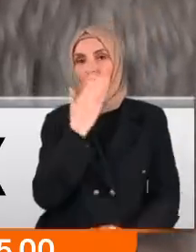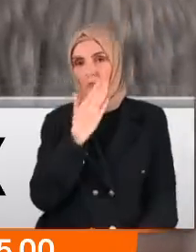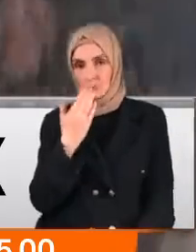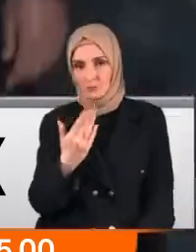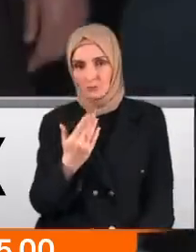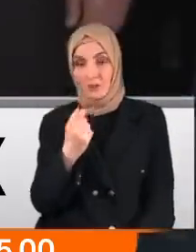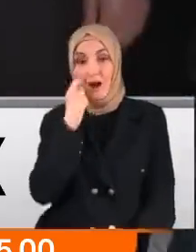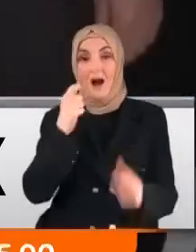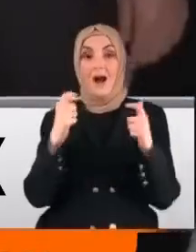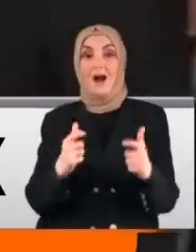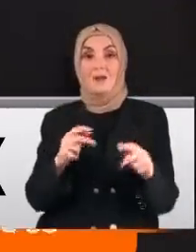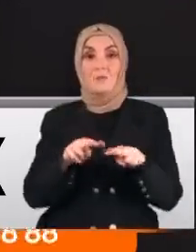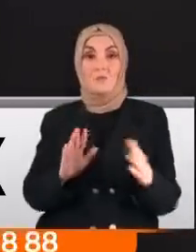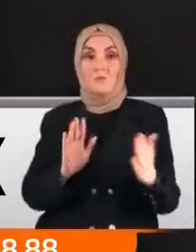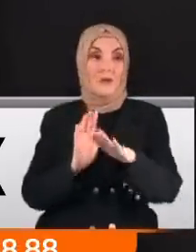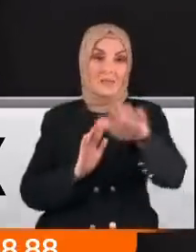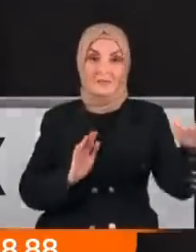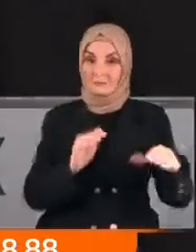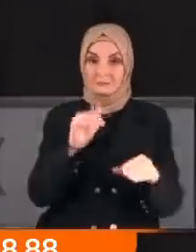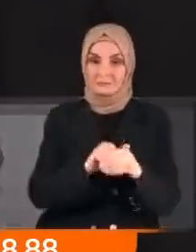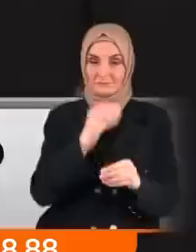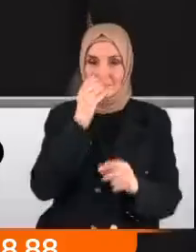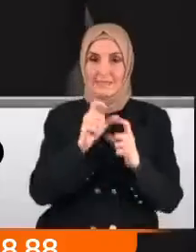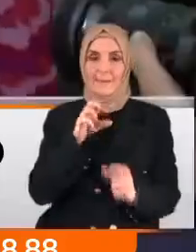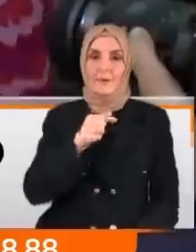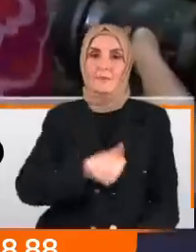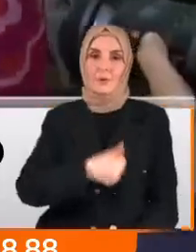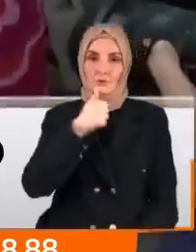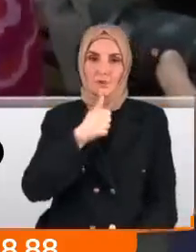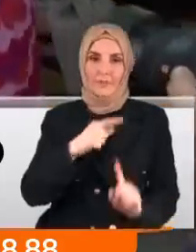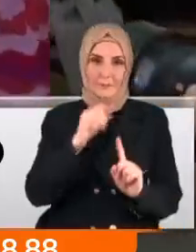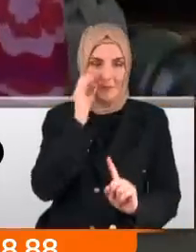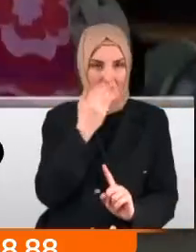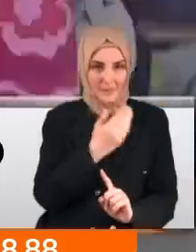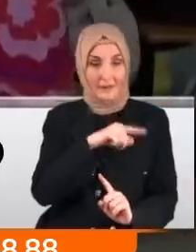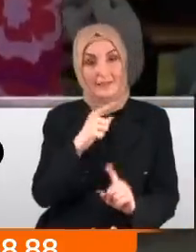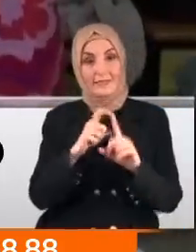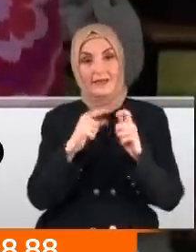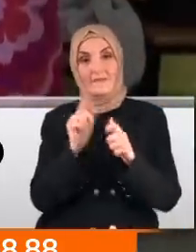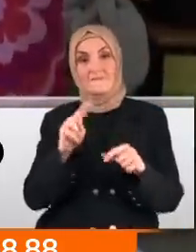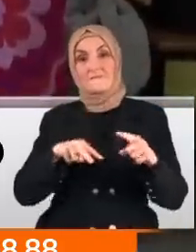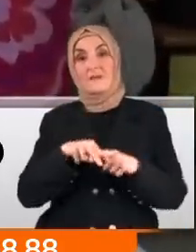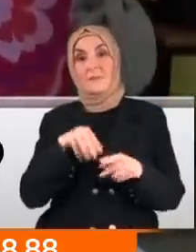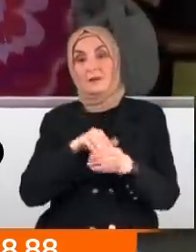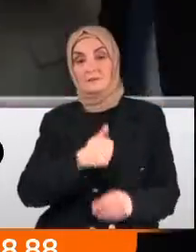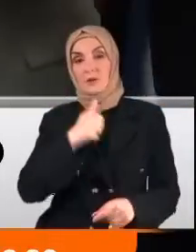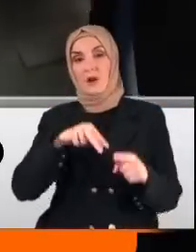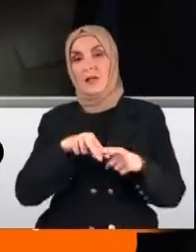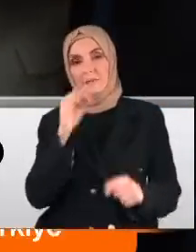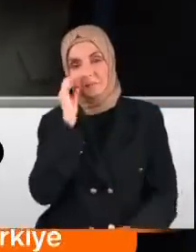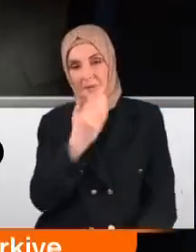muhalefet liderleri ise Saadet Partisi Genel Başkanı Temel Karamollaoğlu ve Deva Partisi Genel Başkanı Ali